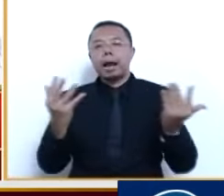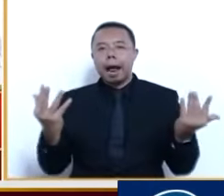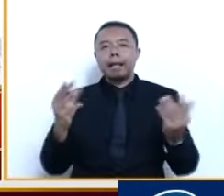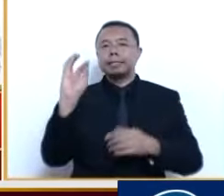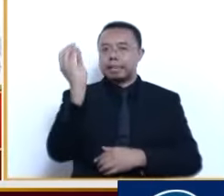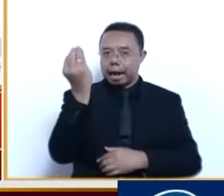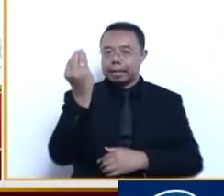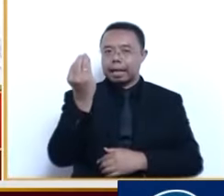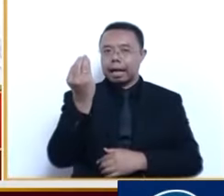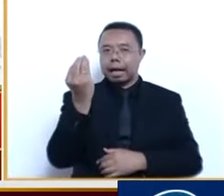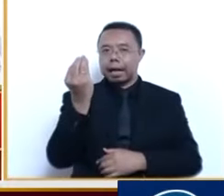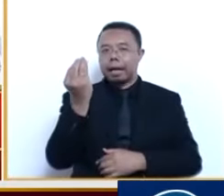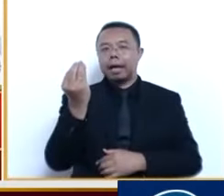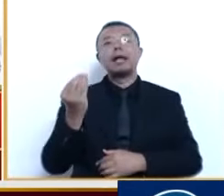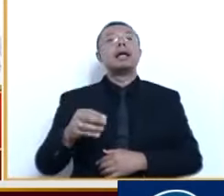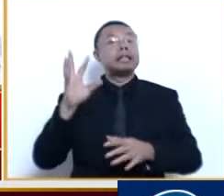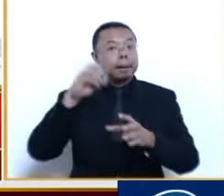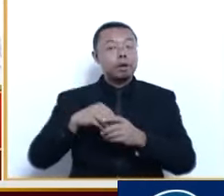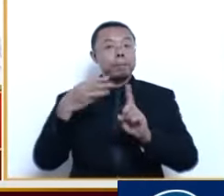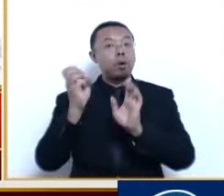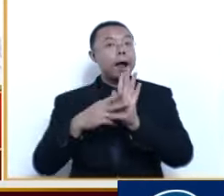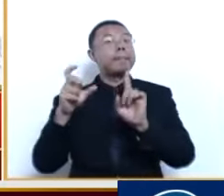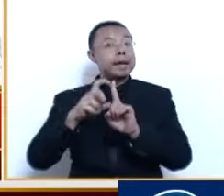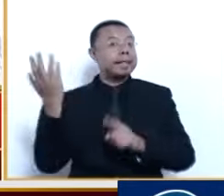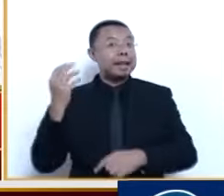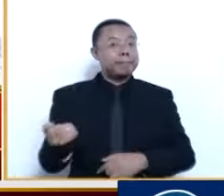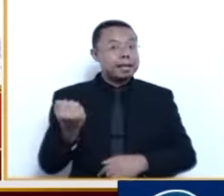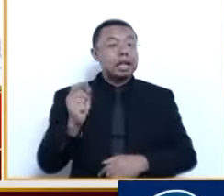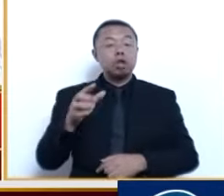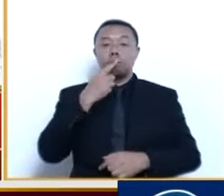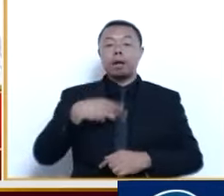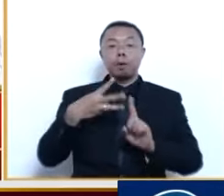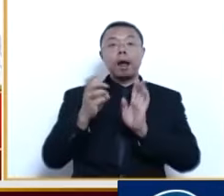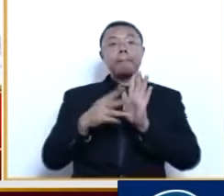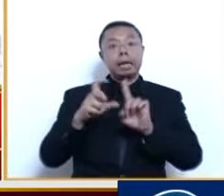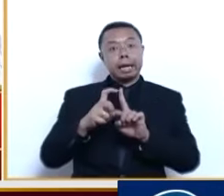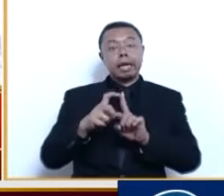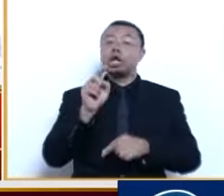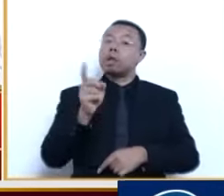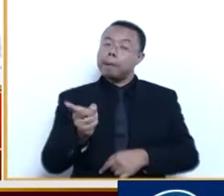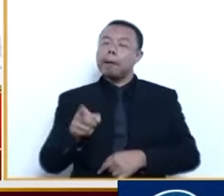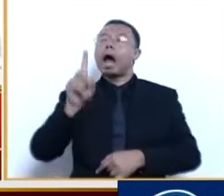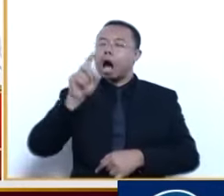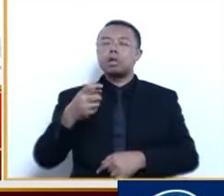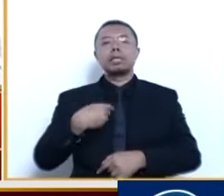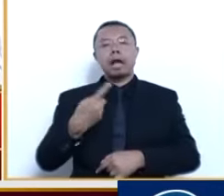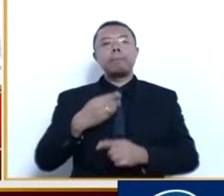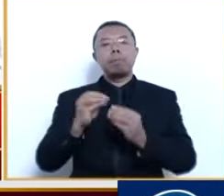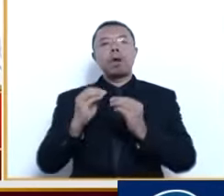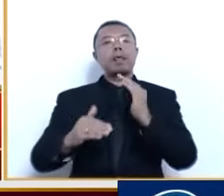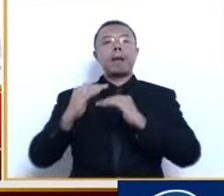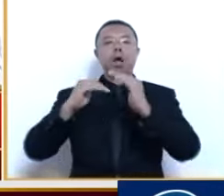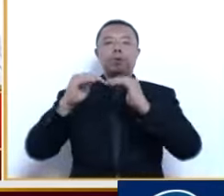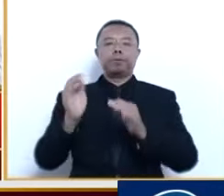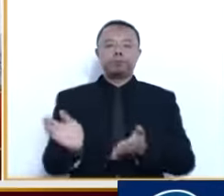bawah persoalan rakyat Jakarta termasuk BUMD pasar tadi itu kan milik BUMD sehingga demikian pasti akan kami bangun juga